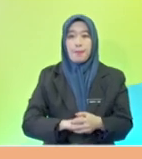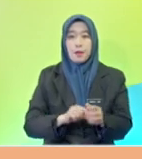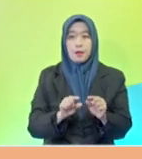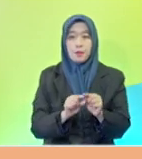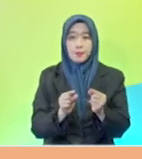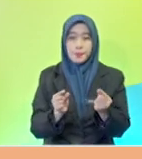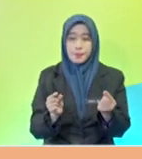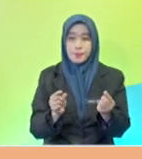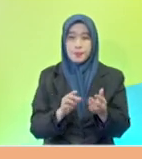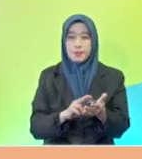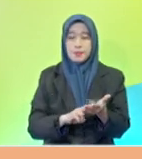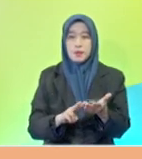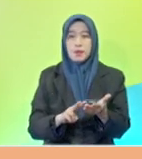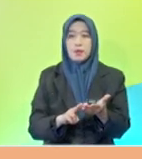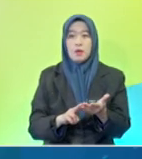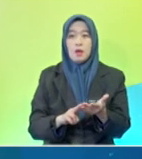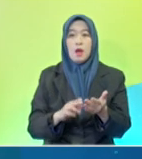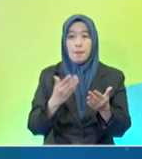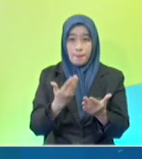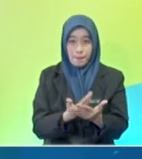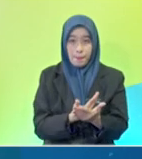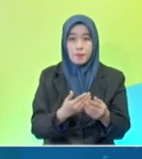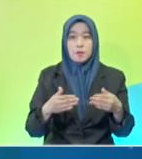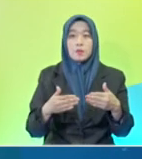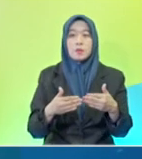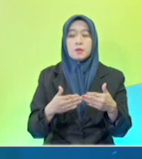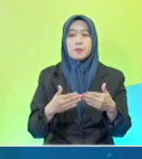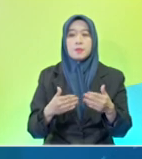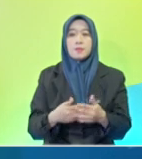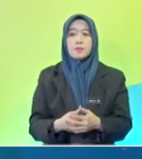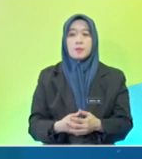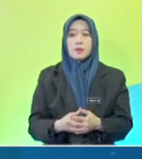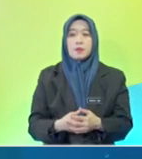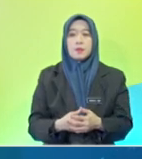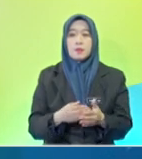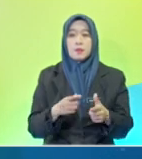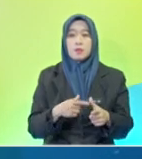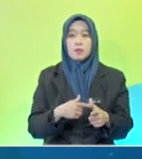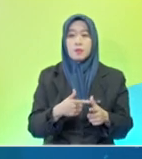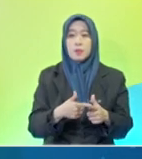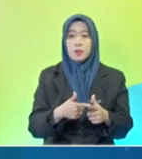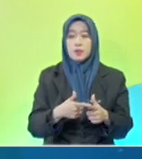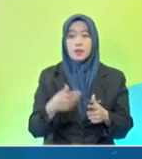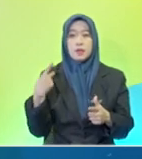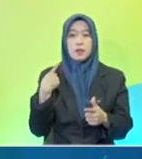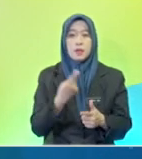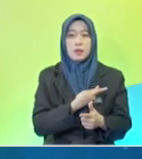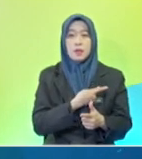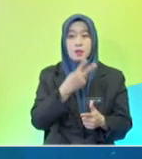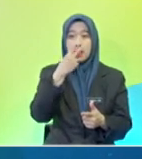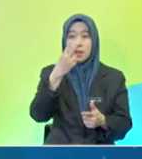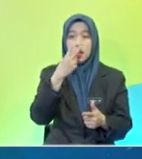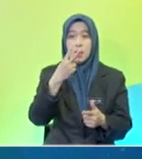Wal mautah. Baru kita sambung. Okay, kemudian Kita lihat tanda walk off